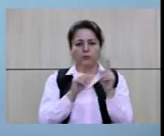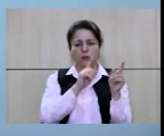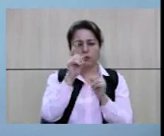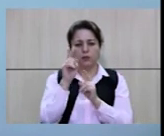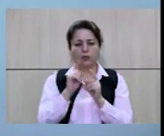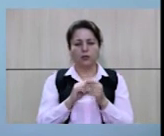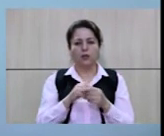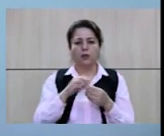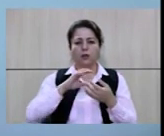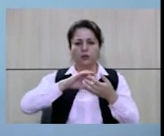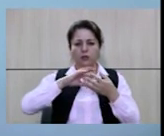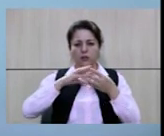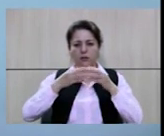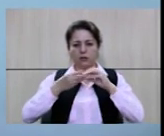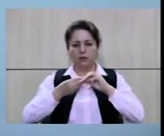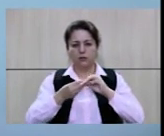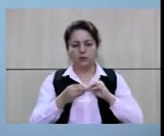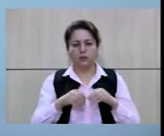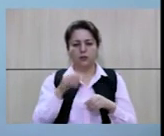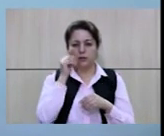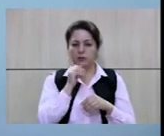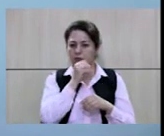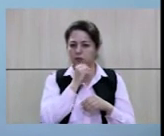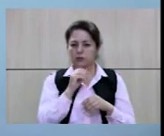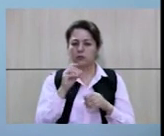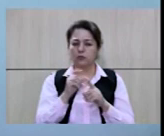Xo'sh, yashiringan söz nima?